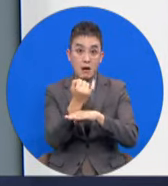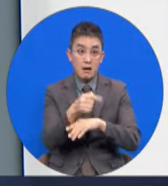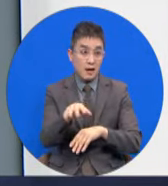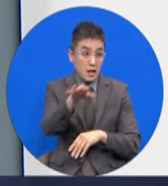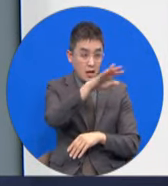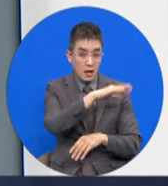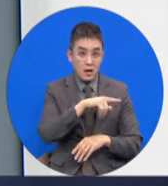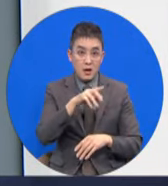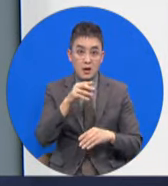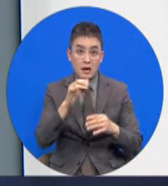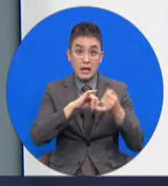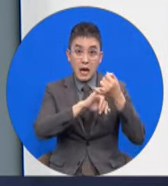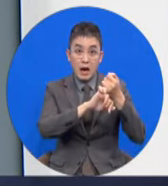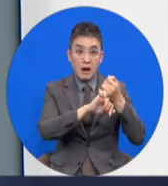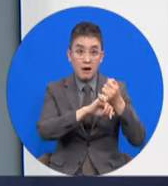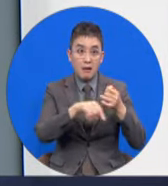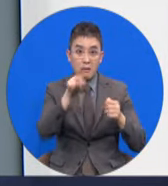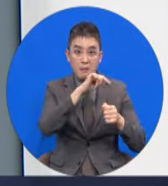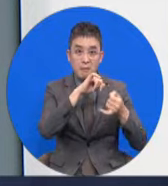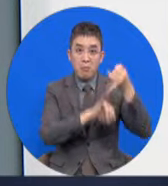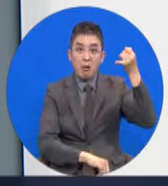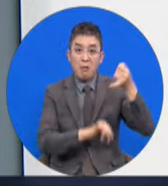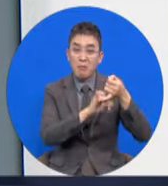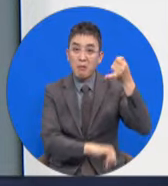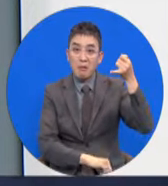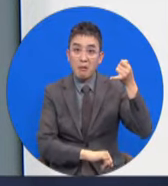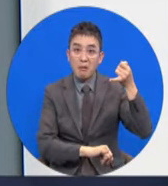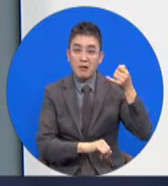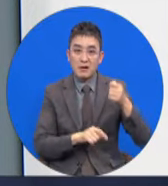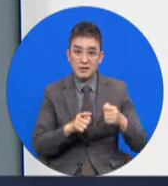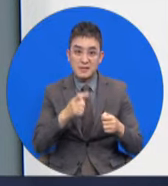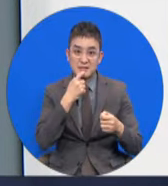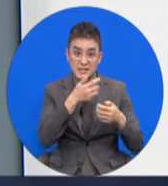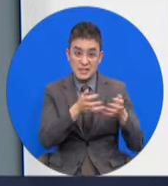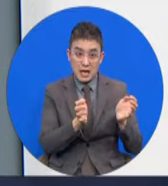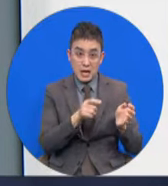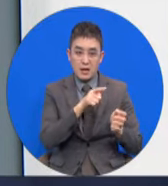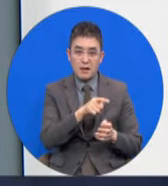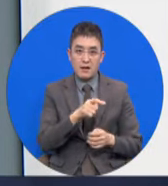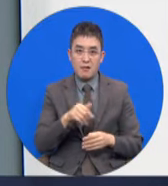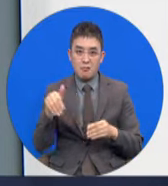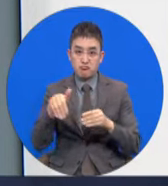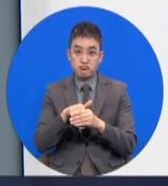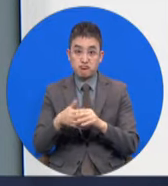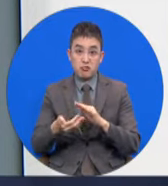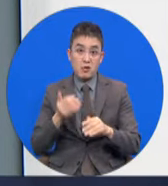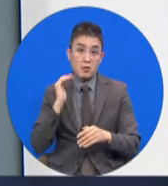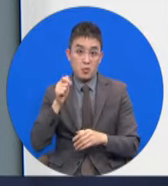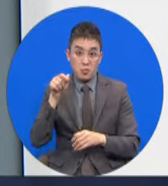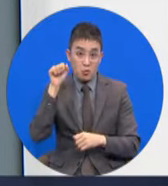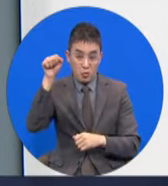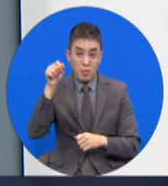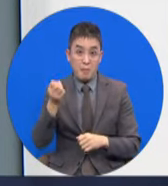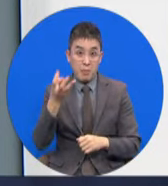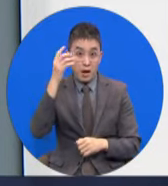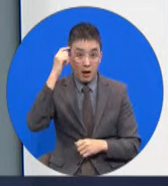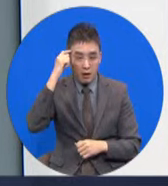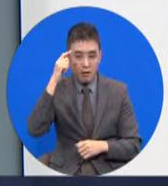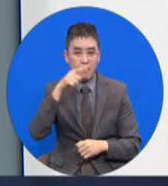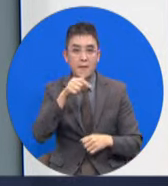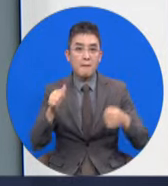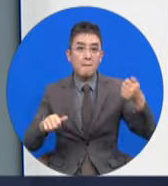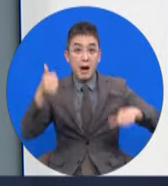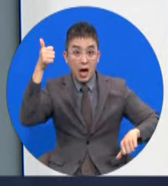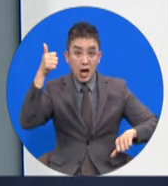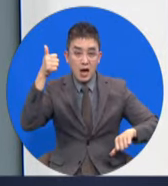붕괴의 상태에 빠진 거죠. 70 넘으면 당연히 민주당 계열에 당시 문재인 후보가 이길 것이라고 주장을 해왔고 예측을 해왔었는데 그게 깨진 겁니다. 그